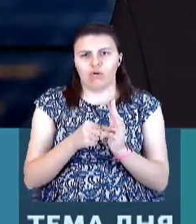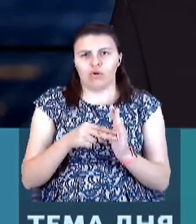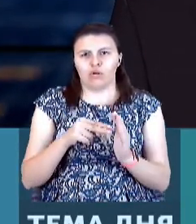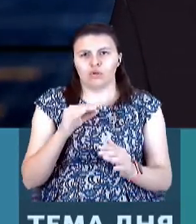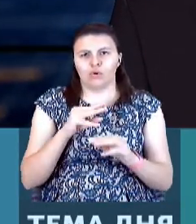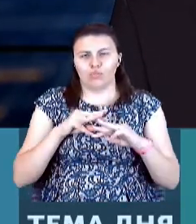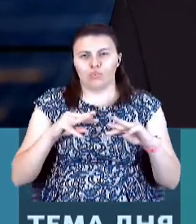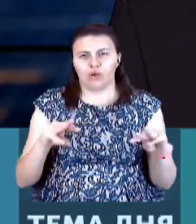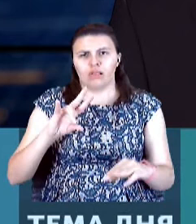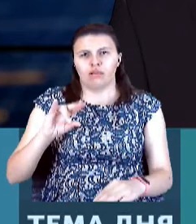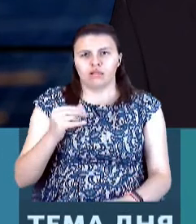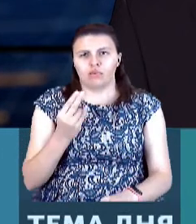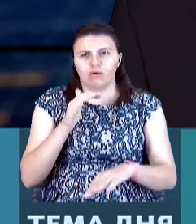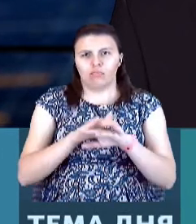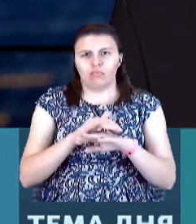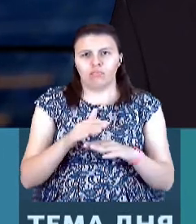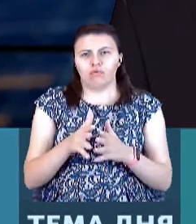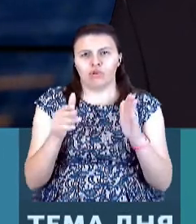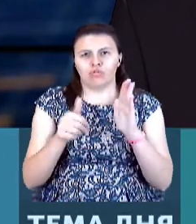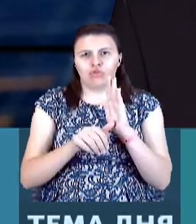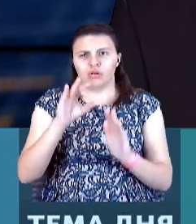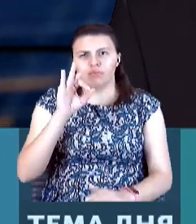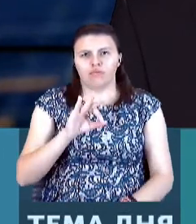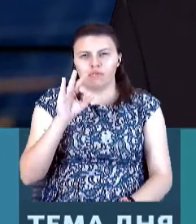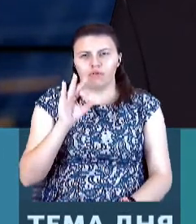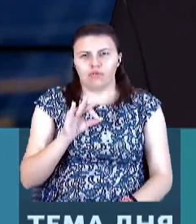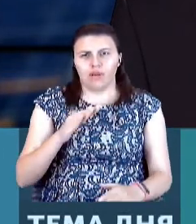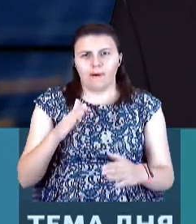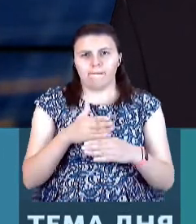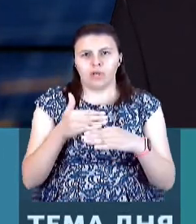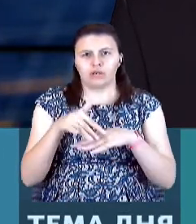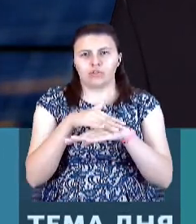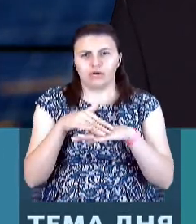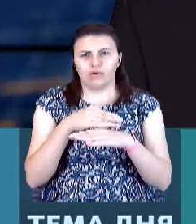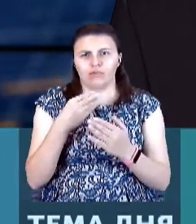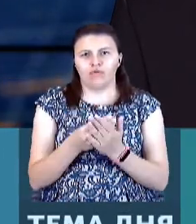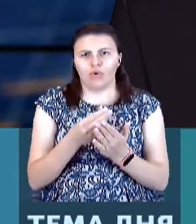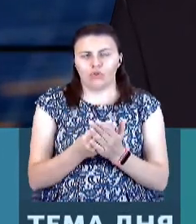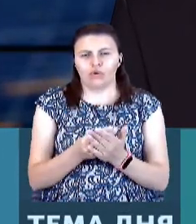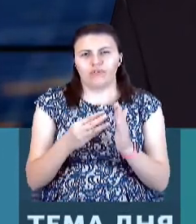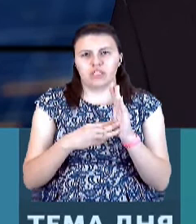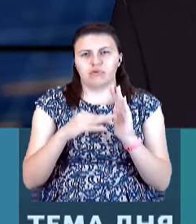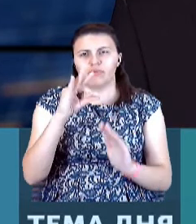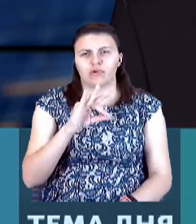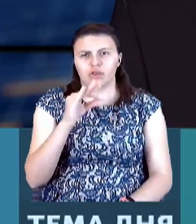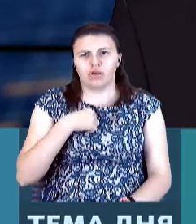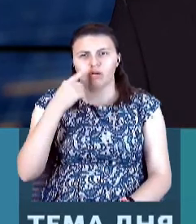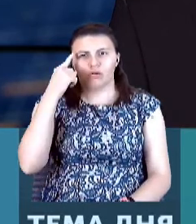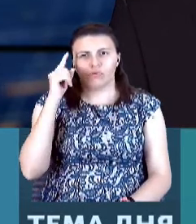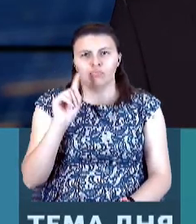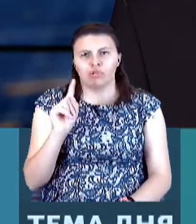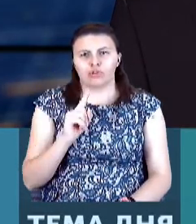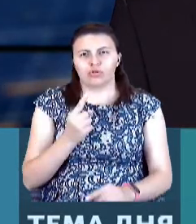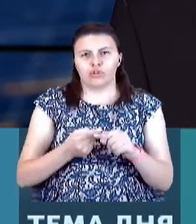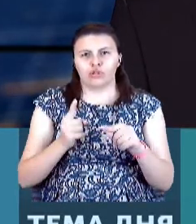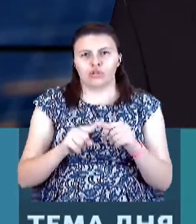Національного банку більше 6%, прогноз Міжнародного валютного фонду досягає 8%. Я думаю, що, скоріш цього падіння буде